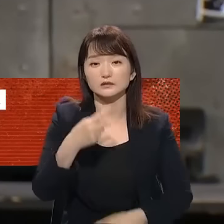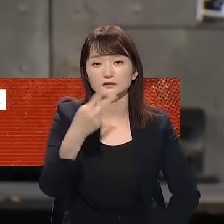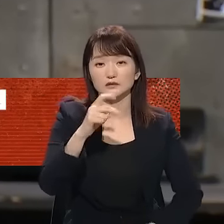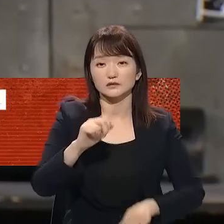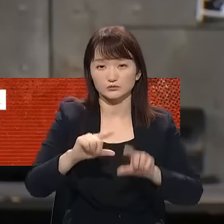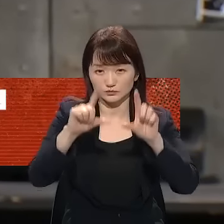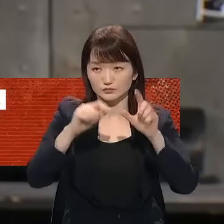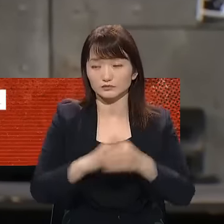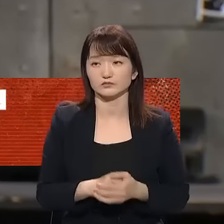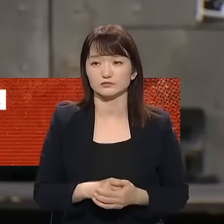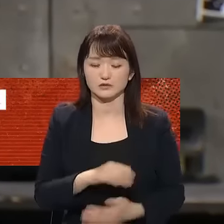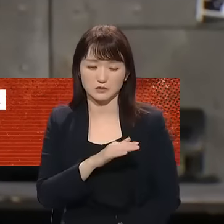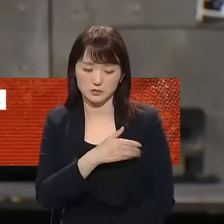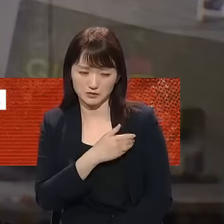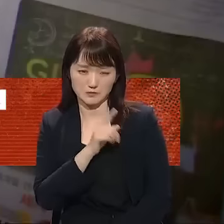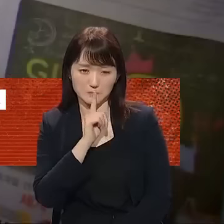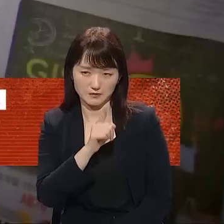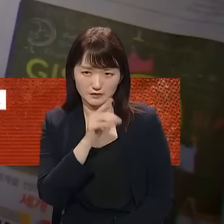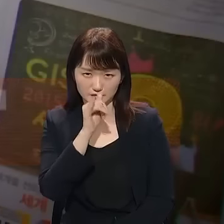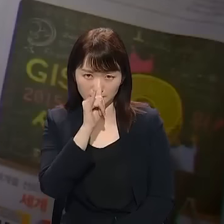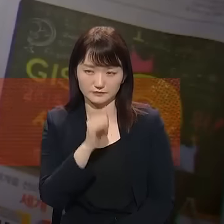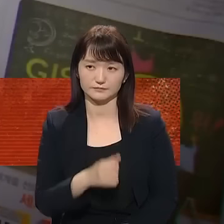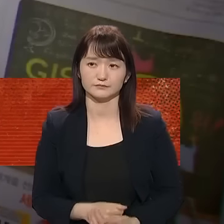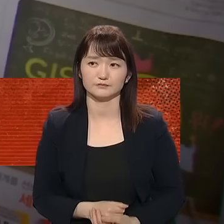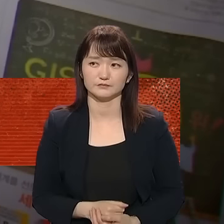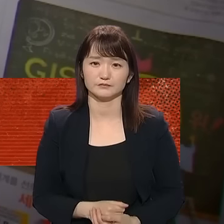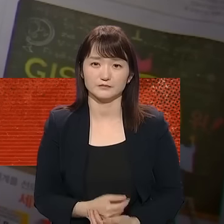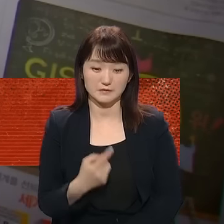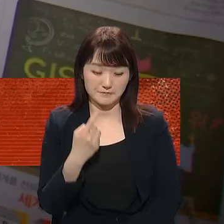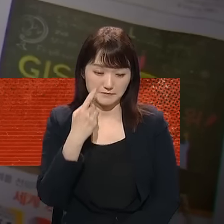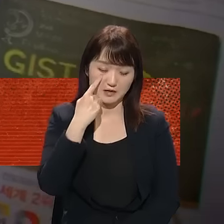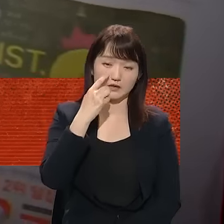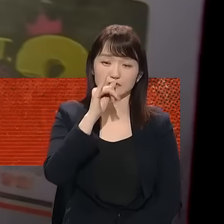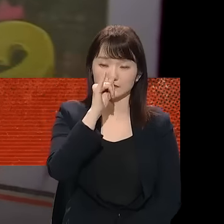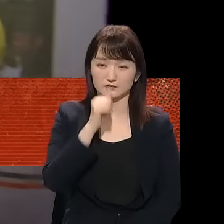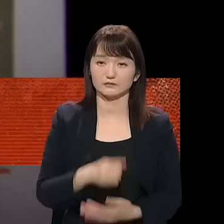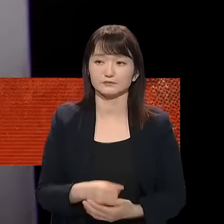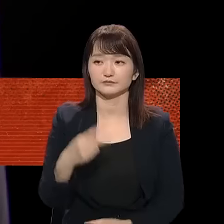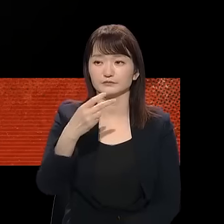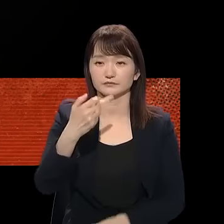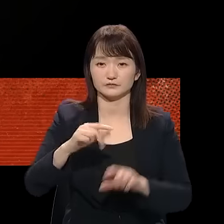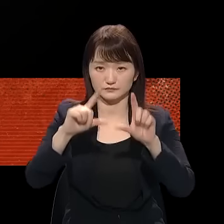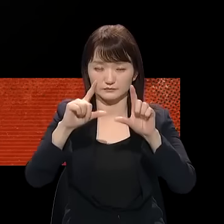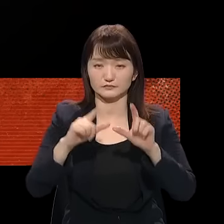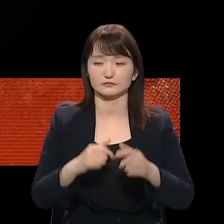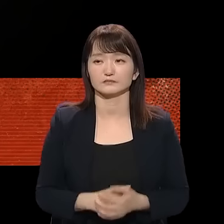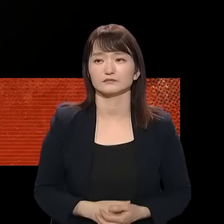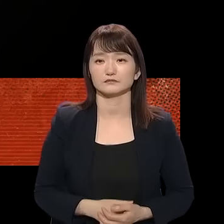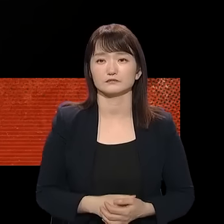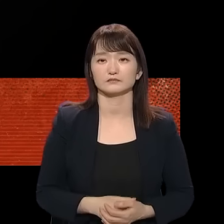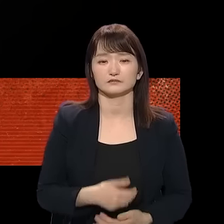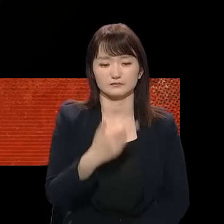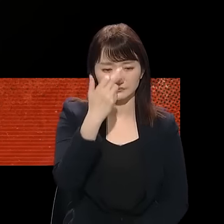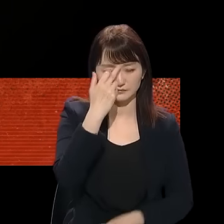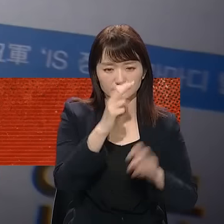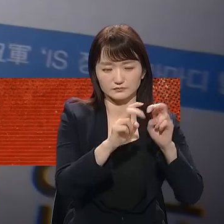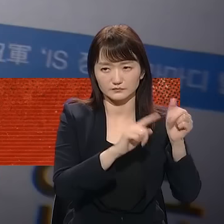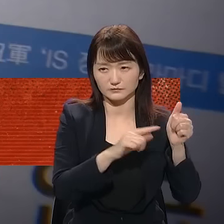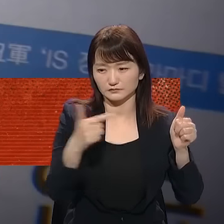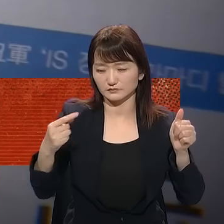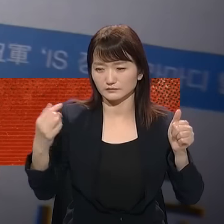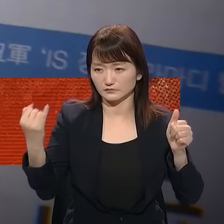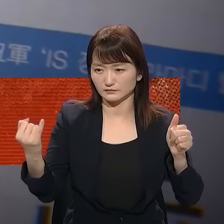사실은 혼내자 얘기를 하면서이 얘기가 들어났고 아 맞아요 맞아 2017년도에 이제 최태원 회장이이 노수용